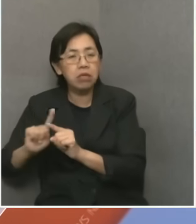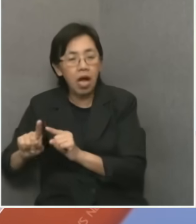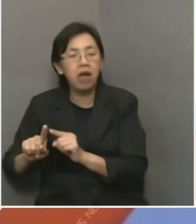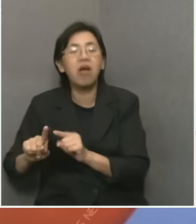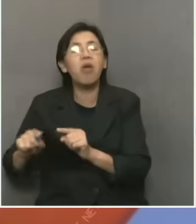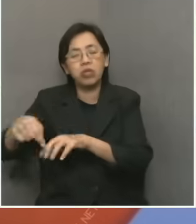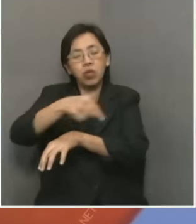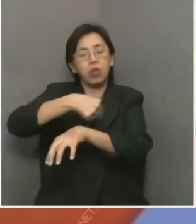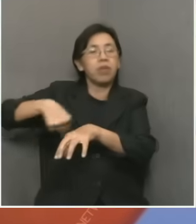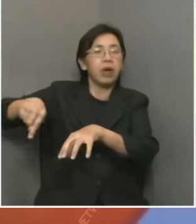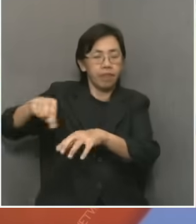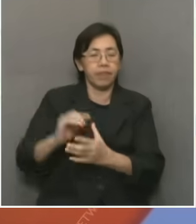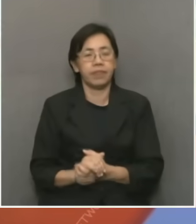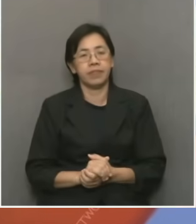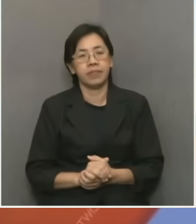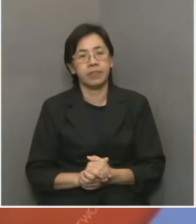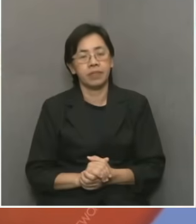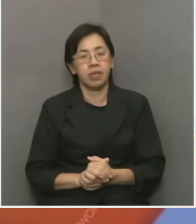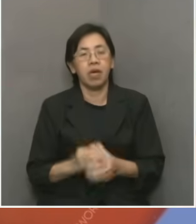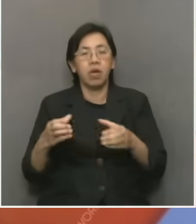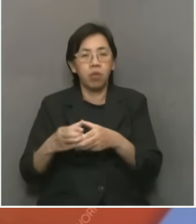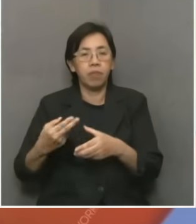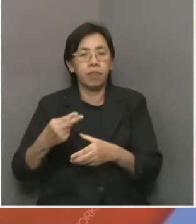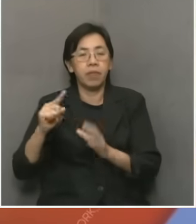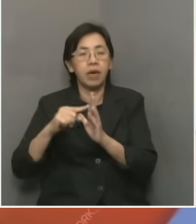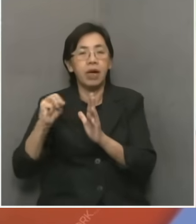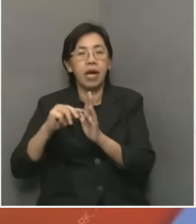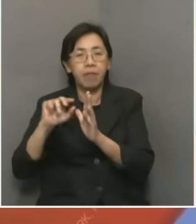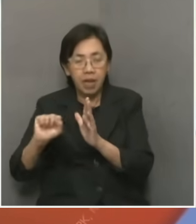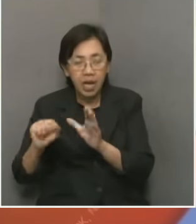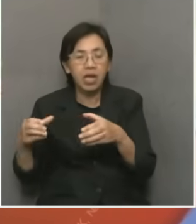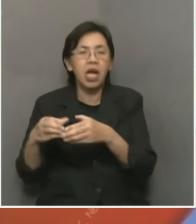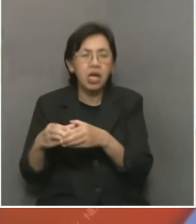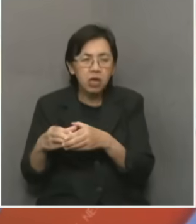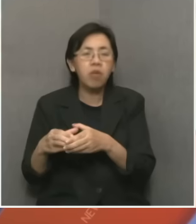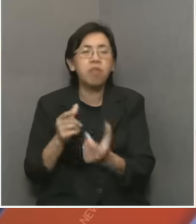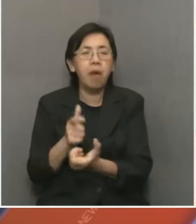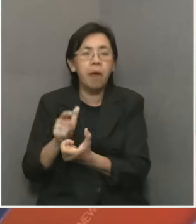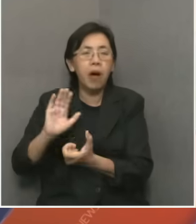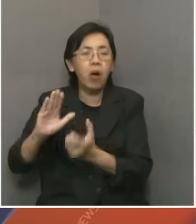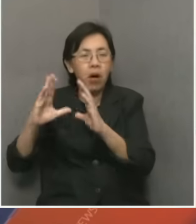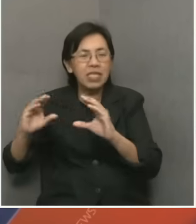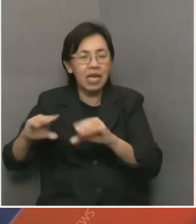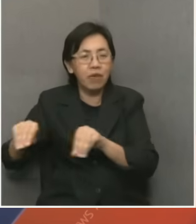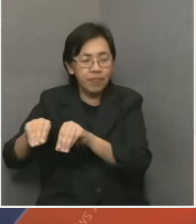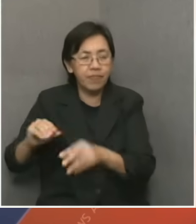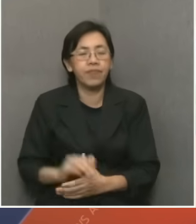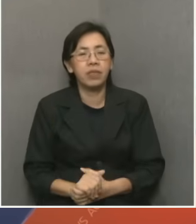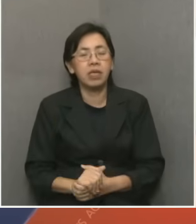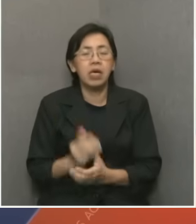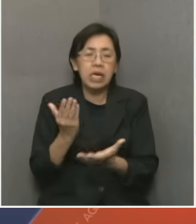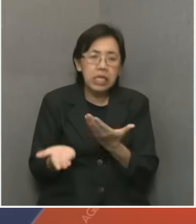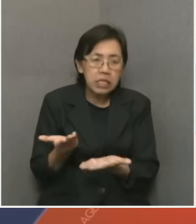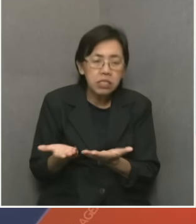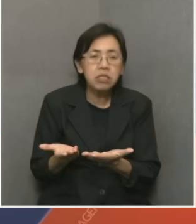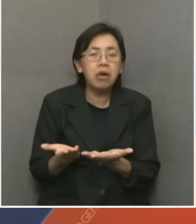นนะฮะรวมทั้งกลุ่มฮามาสกลุ่มฮิซบุลลอห์นะครับ หรือแม้แต่การโจมตีเข้าไปของ